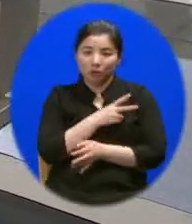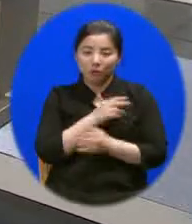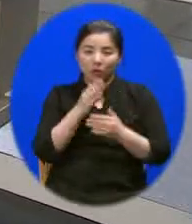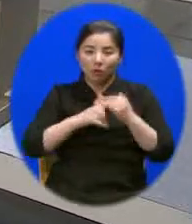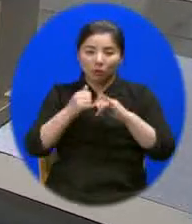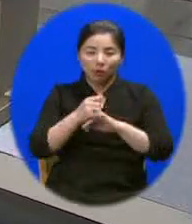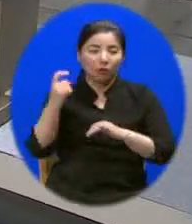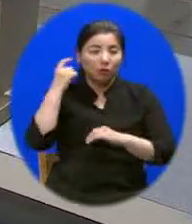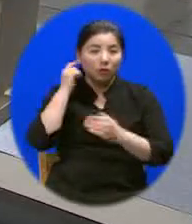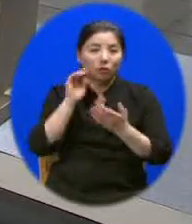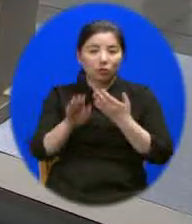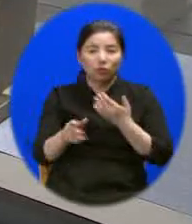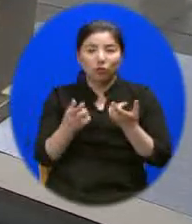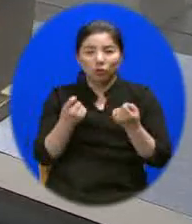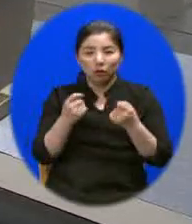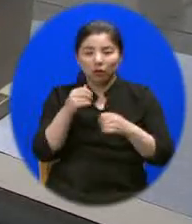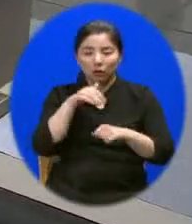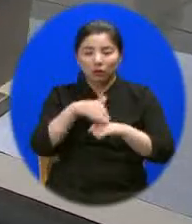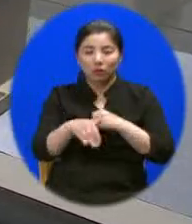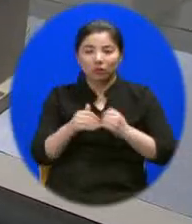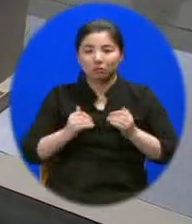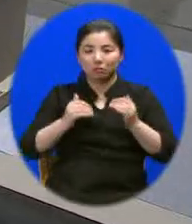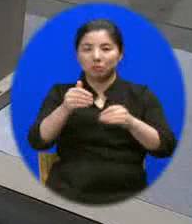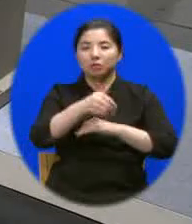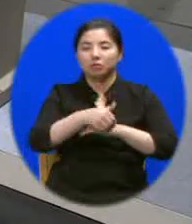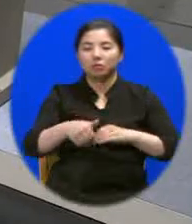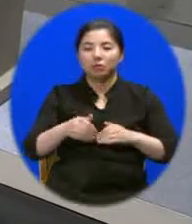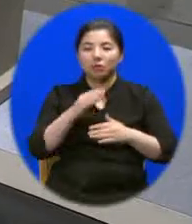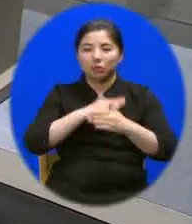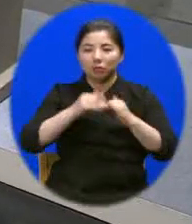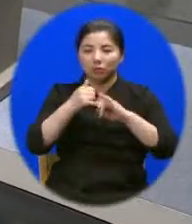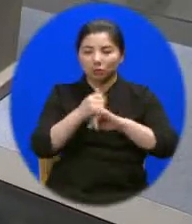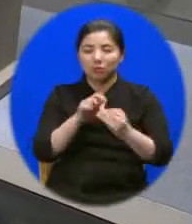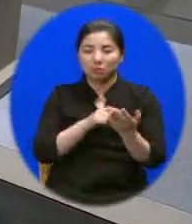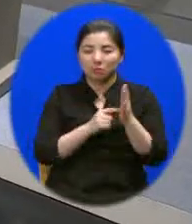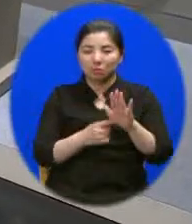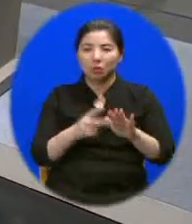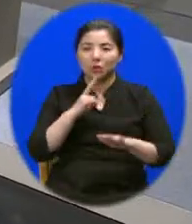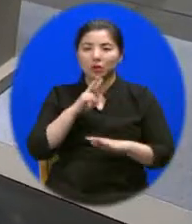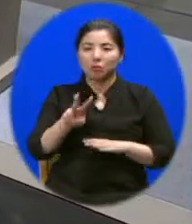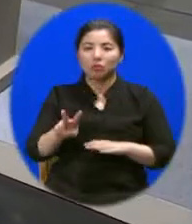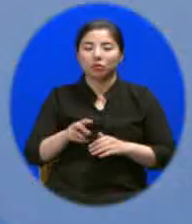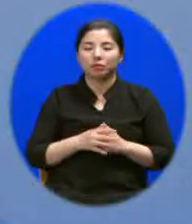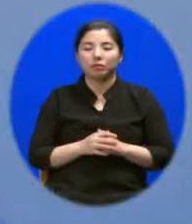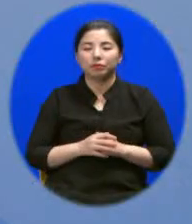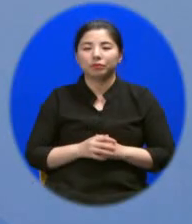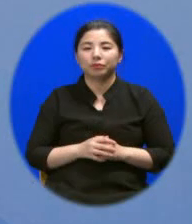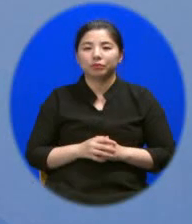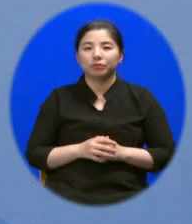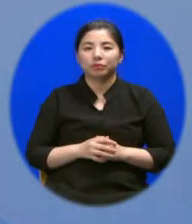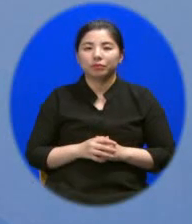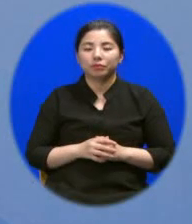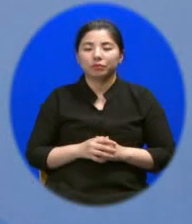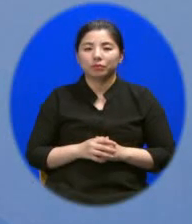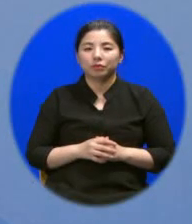앞서 와 동일한 방식으로 진행을 하겠습니다 역시 공약 발표 시간은 2분 입니다 시작하 시죠